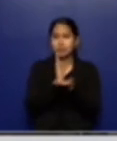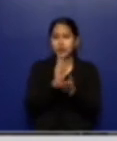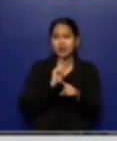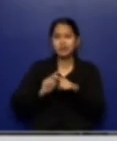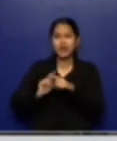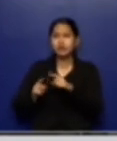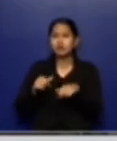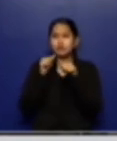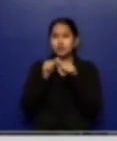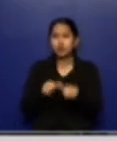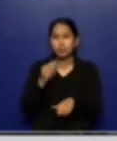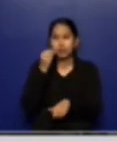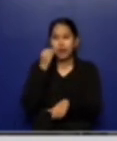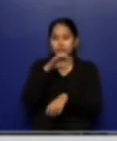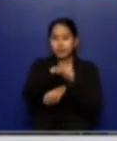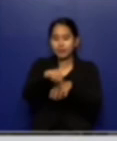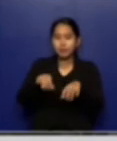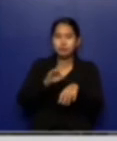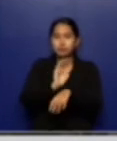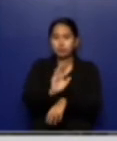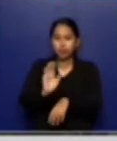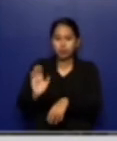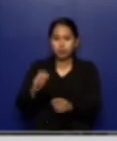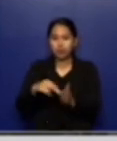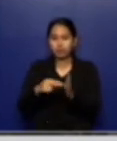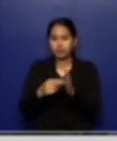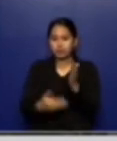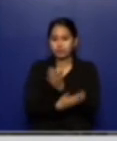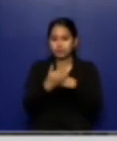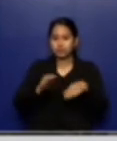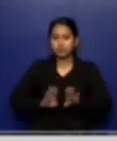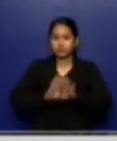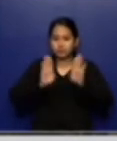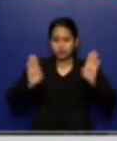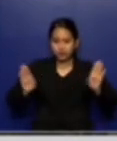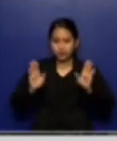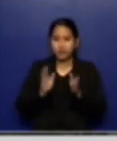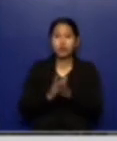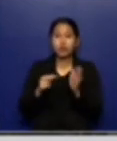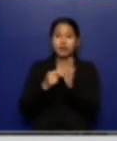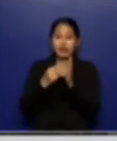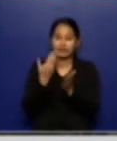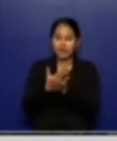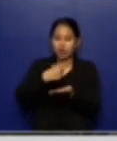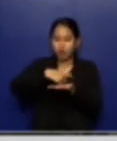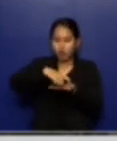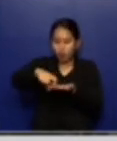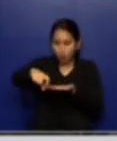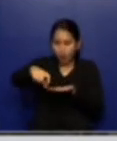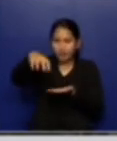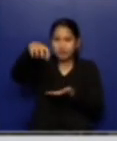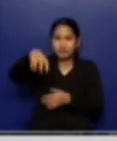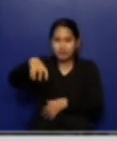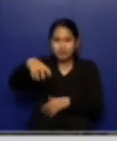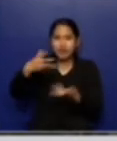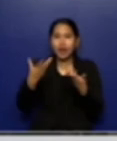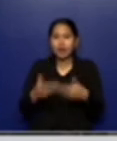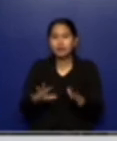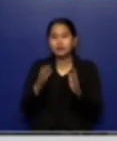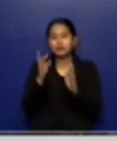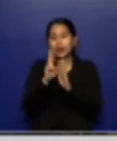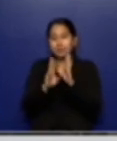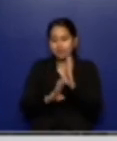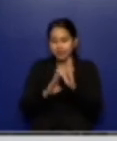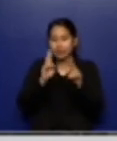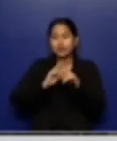ยู่ในหมู่บ้านเปิดกรอบตรงนี้ให้เขานะครับเราโอนไปให้แล้วเราไม่ได้มีระเบียบพัสดุ